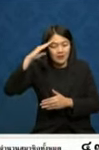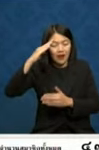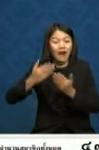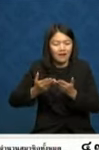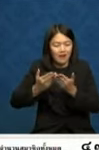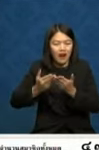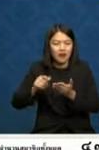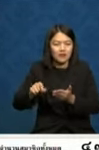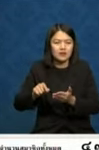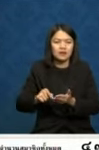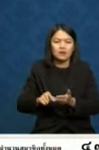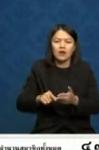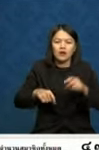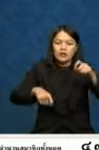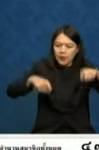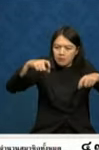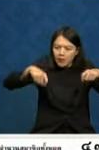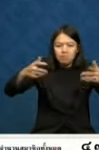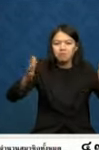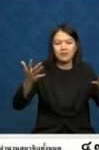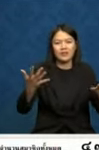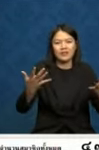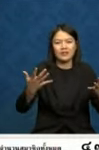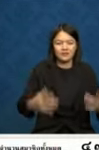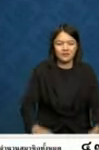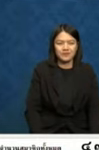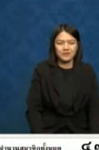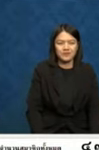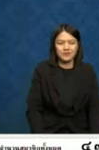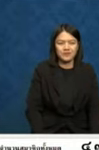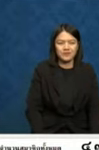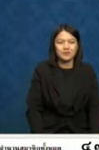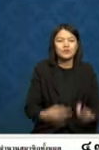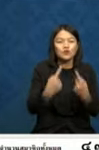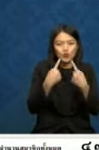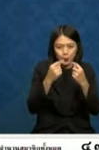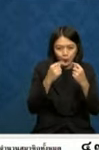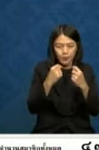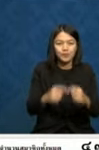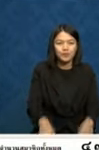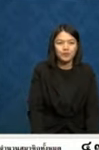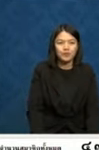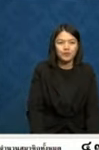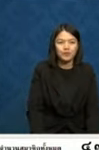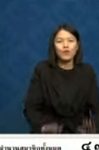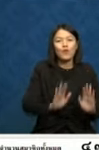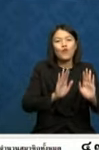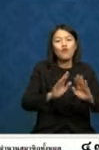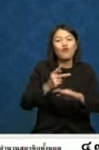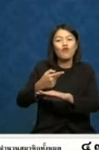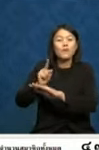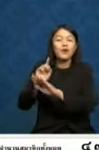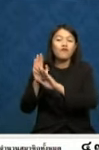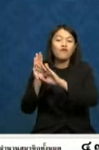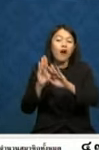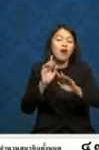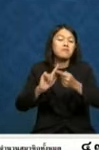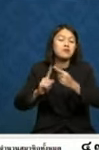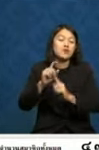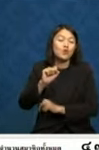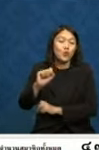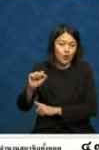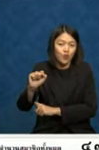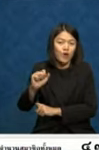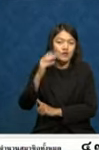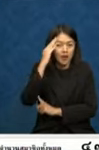ราะฉะนั้นความซ้ำซ้อนไม่เกิดนะครับนี่คือคำตอบนะครับที่ฝากท่านประธานนะครับผ่านไปยังเพื่อนสมาชิกนะ